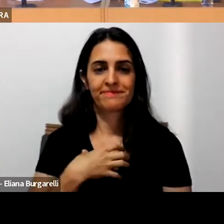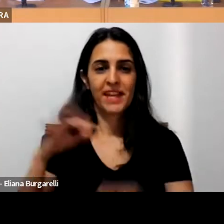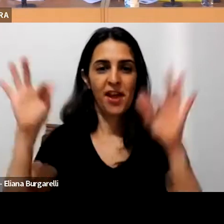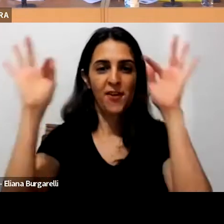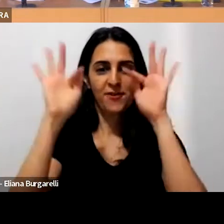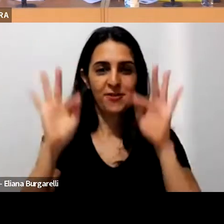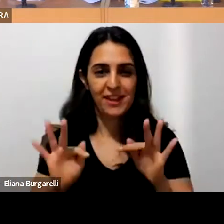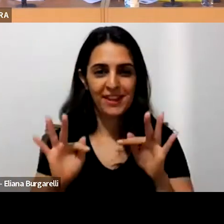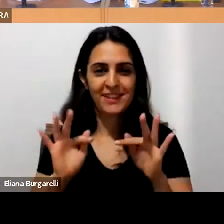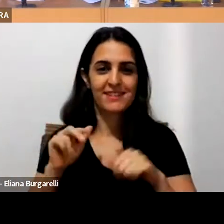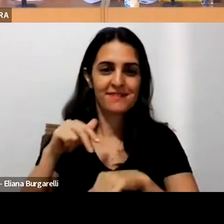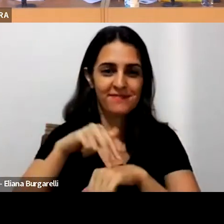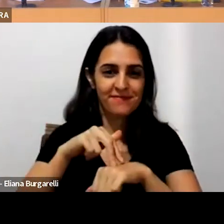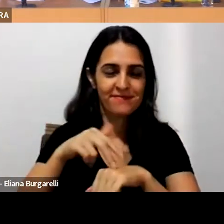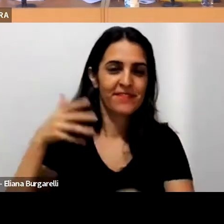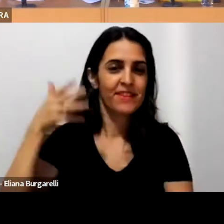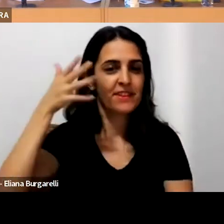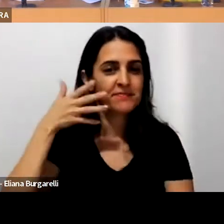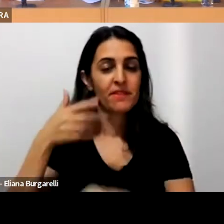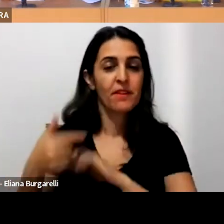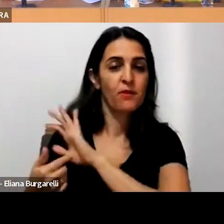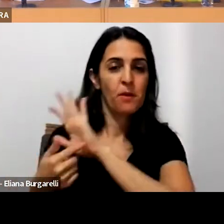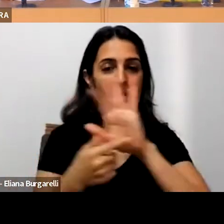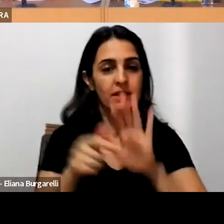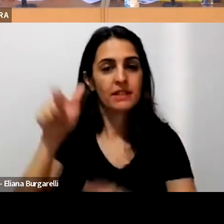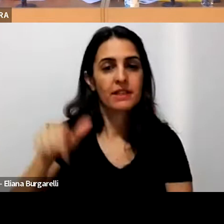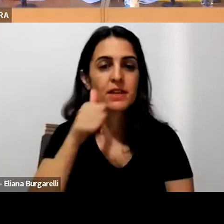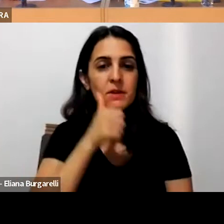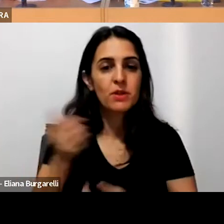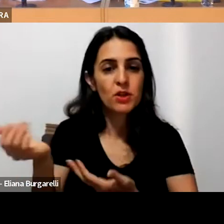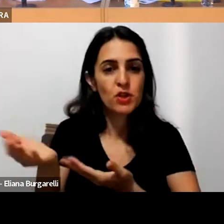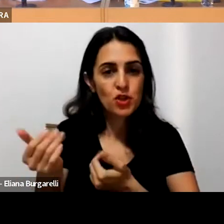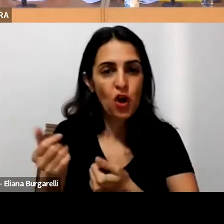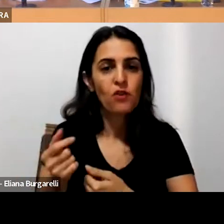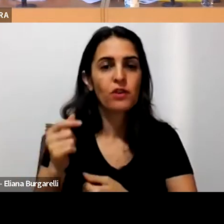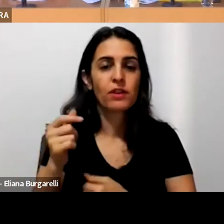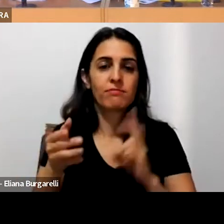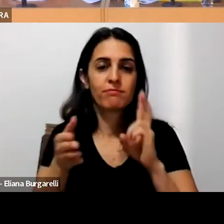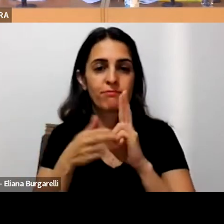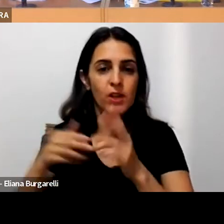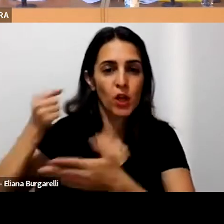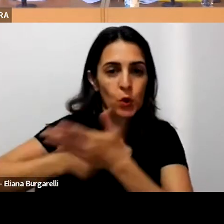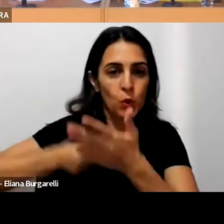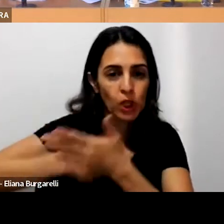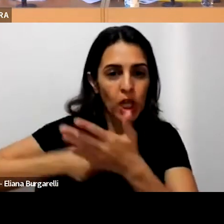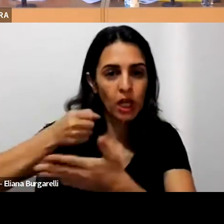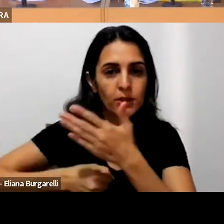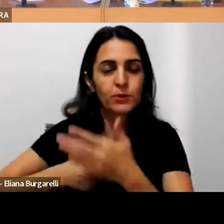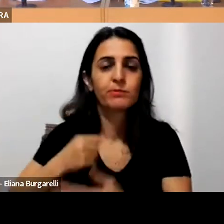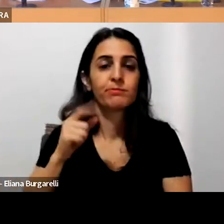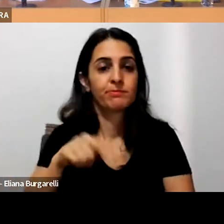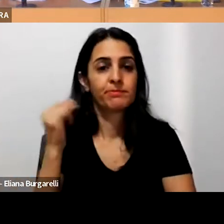hoje uma jovem indígena que está lutando também pela Amazônia. E é importante